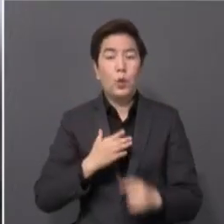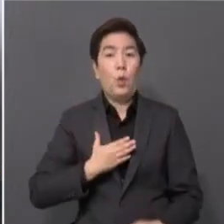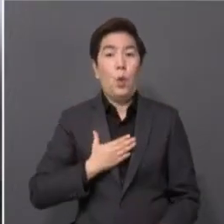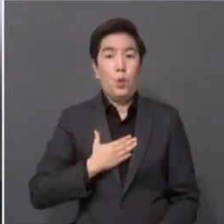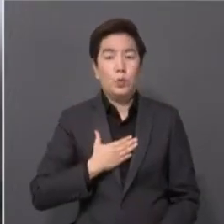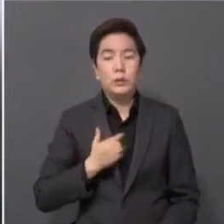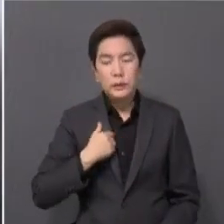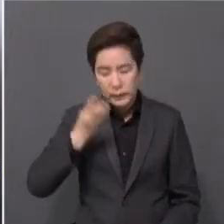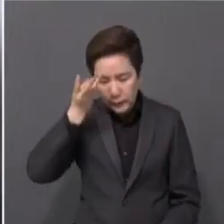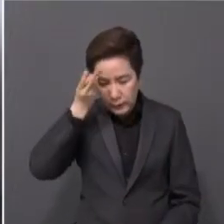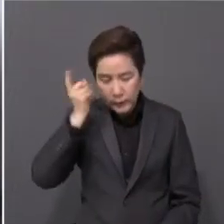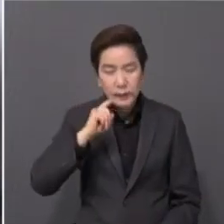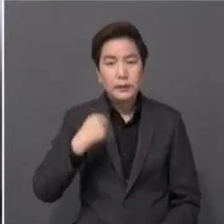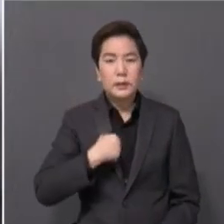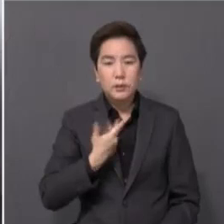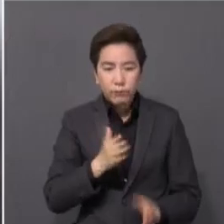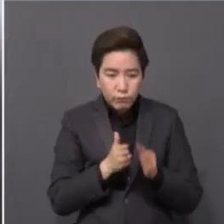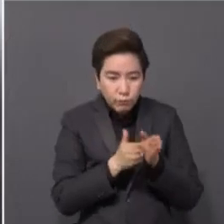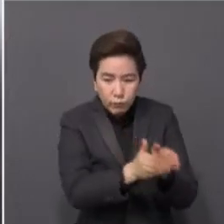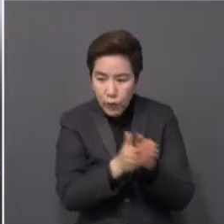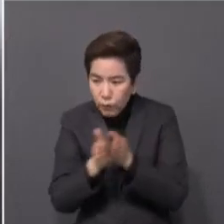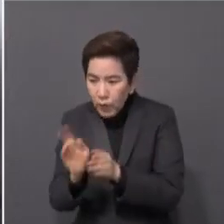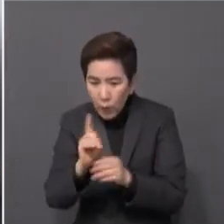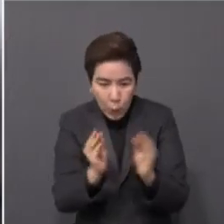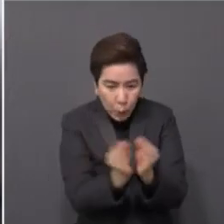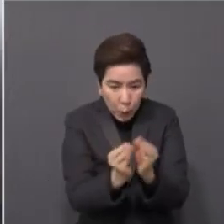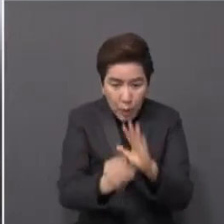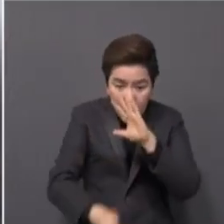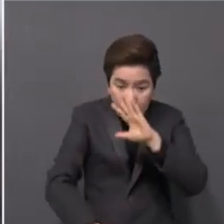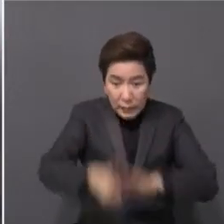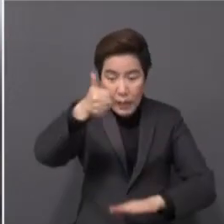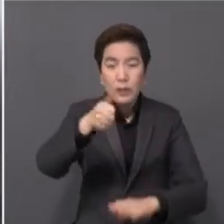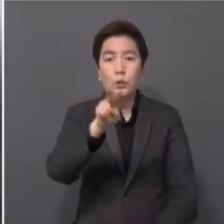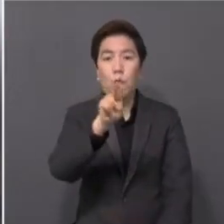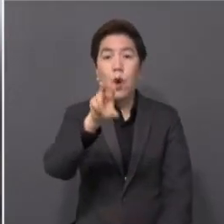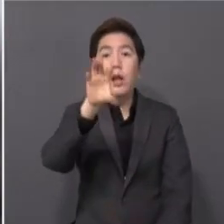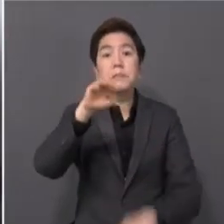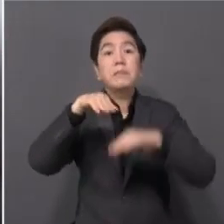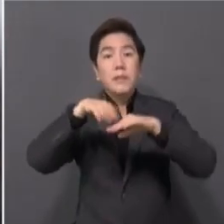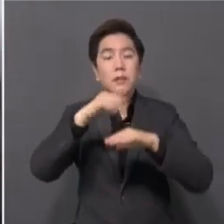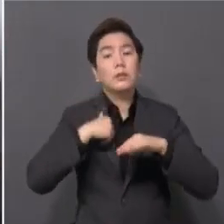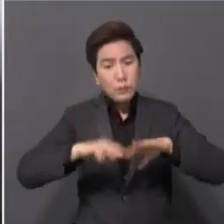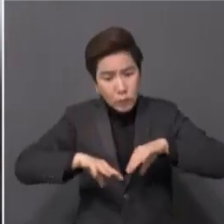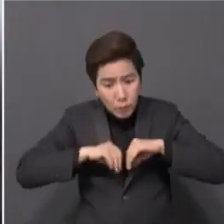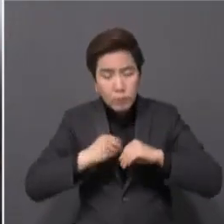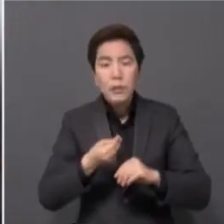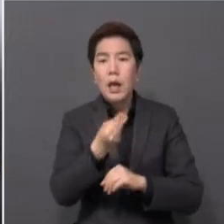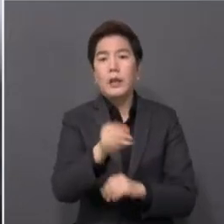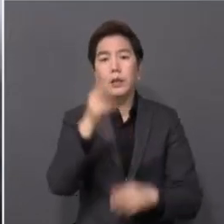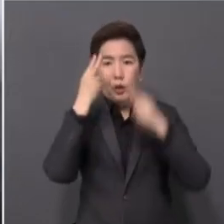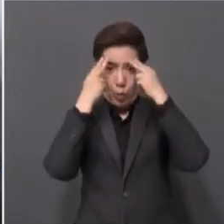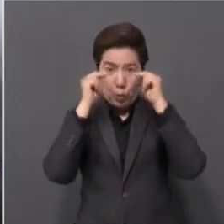ของตนเองเนี่ยนะครับจะพิจารณาว่าฝ่ายใดรวบรวมเสียงข้างมากได้เกิน 254เสียงก็พร้อมที่จะบวชให้เป็นนายกรัฐมนตรี